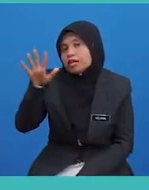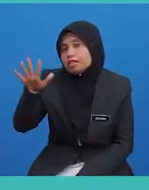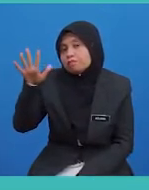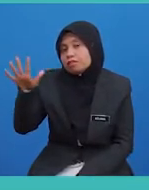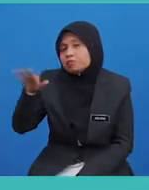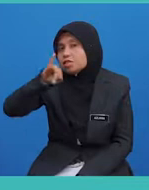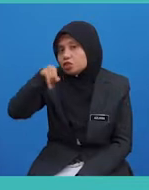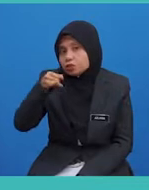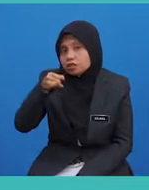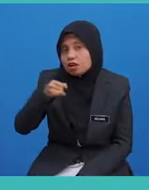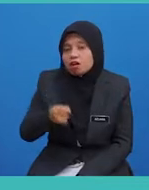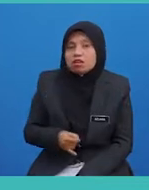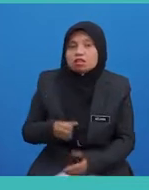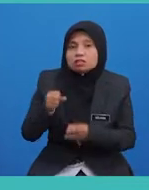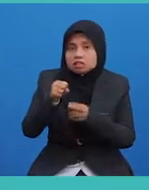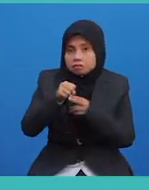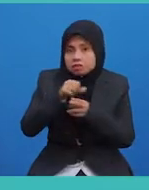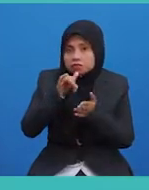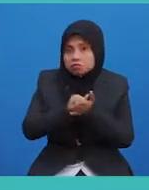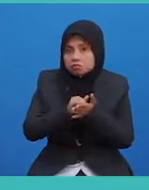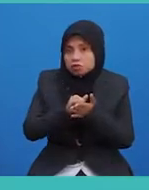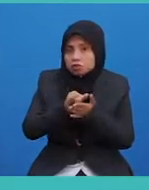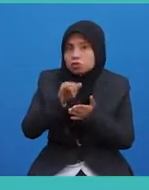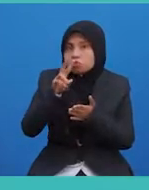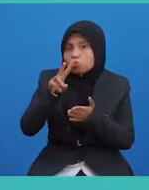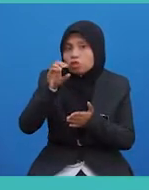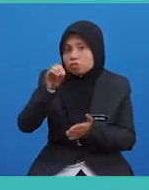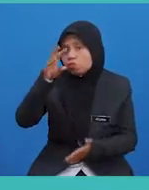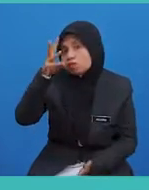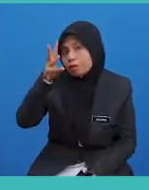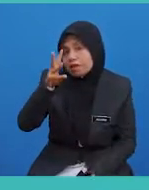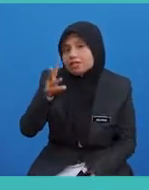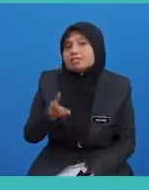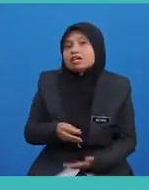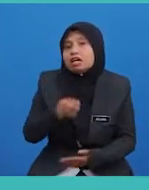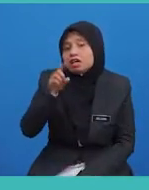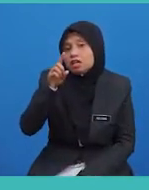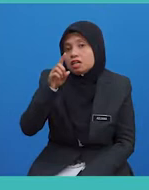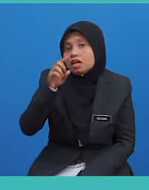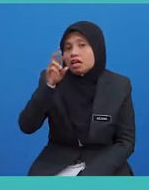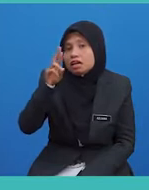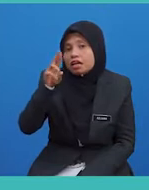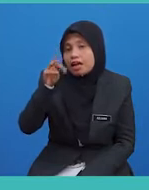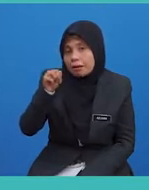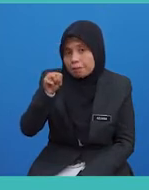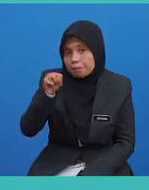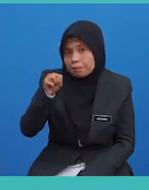3,077.55 juta. Sementara jumlah pada tahun 2016 pula ialah ringgit